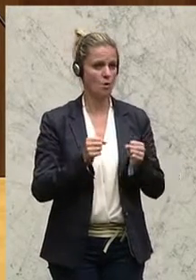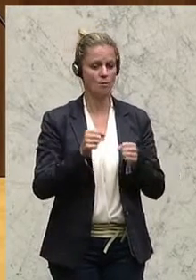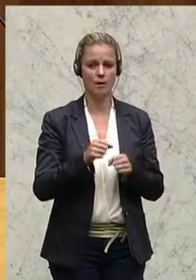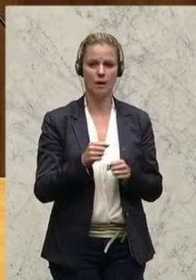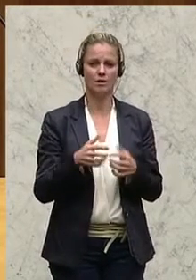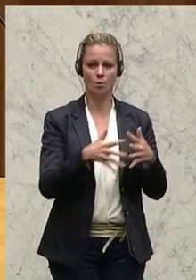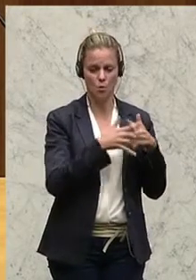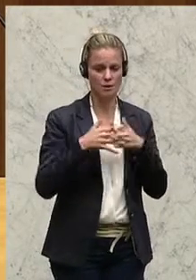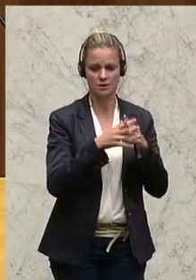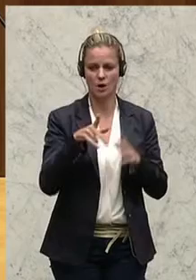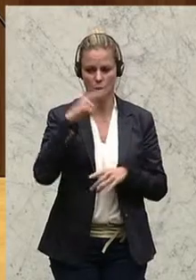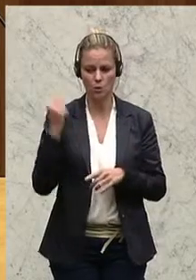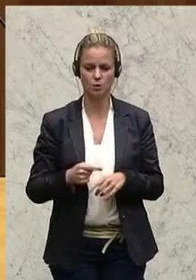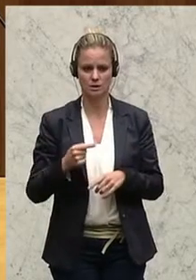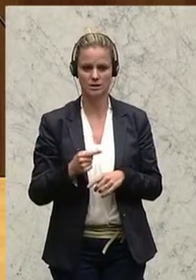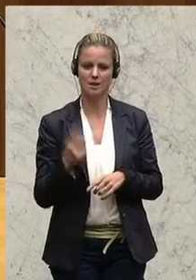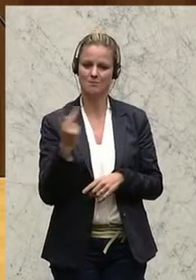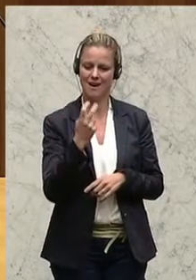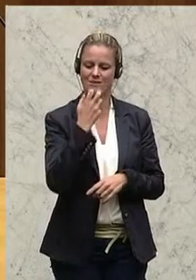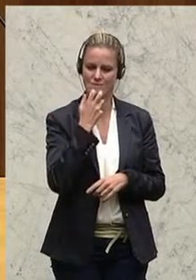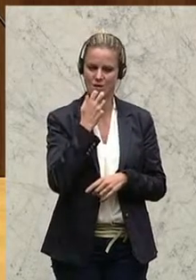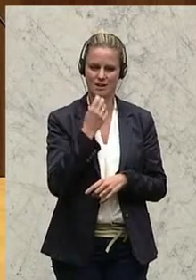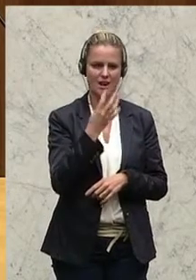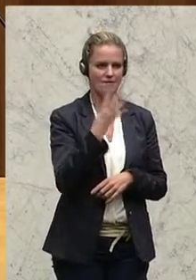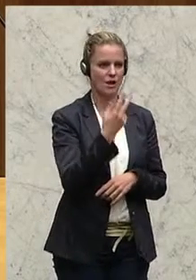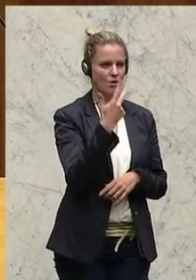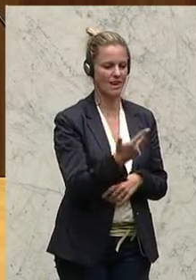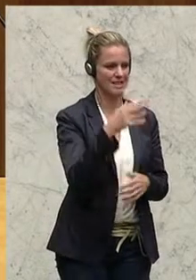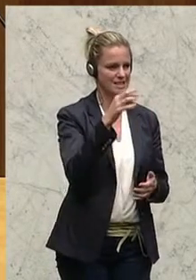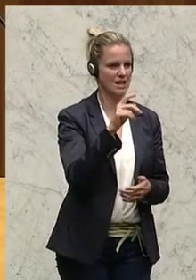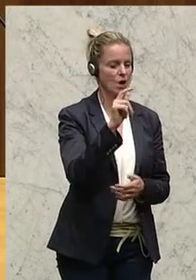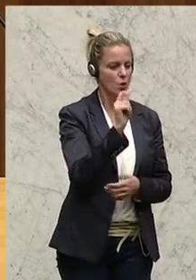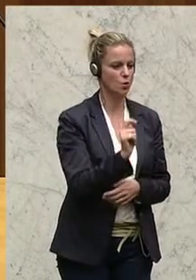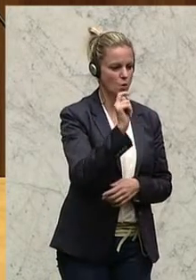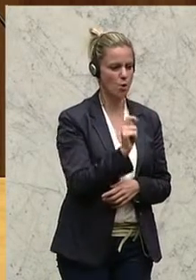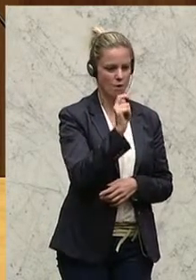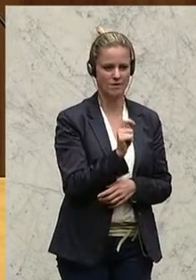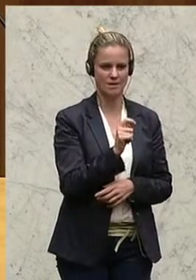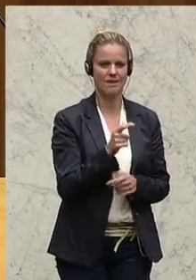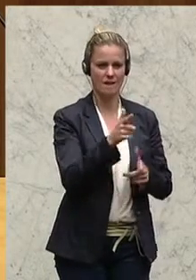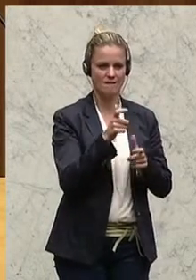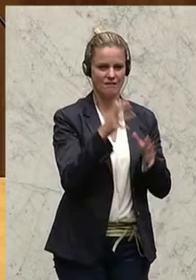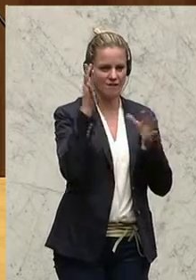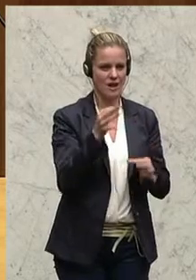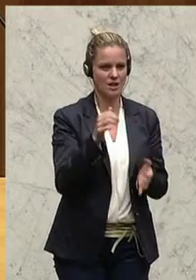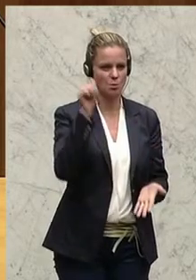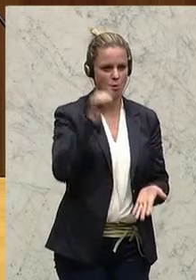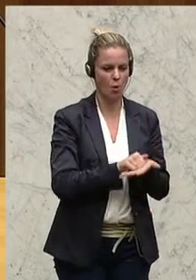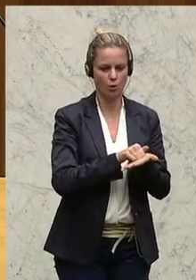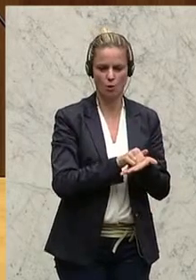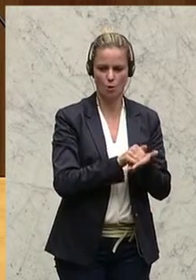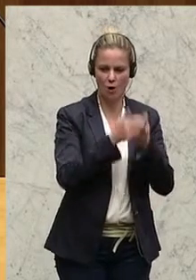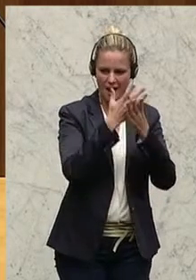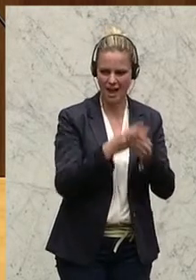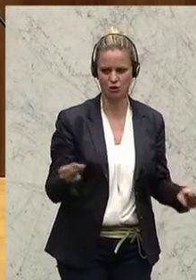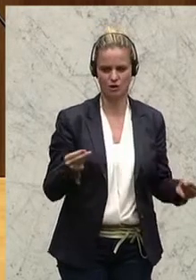die USA und Russland eigentlich auf beiden Seiten 34 Tonnen waffenfähiges Plutonium vernichten und entschärfen.